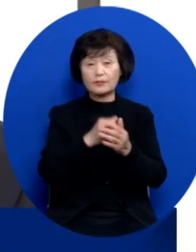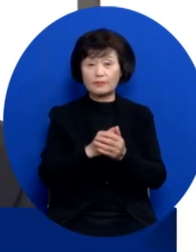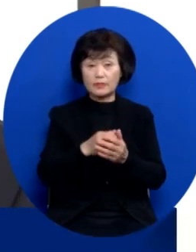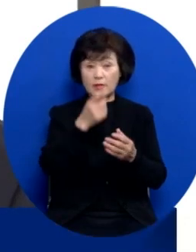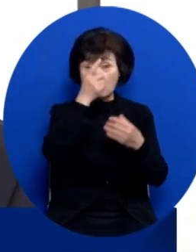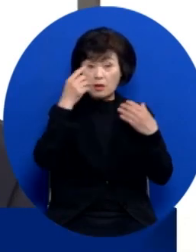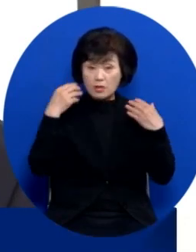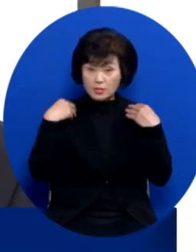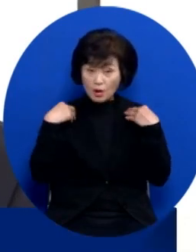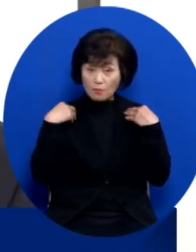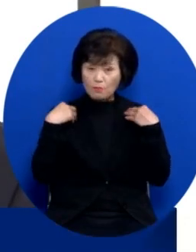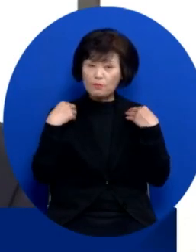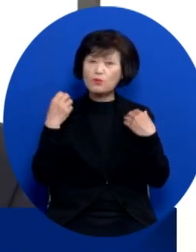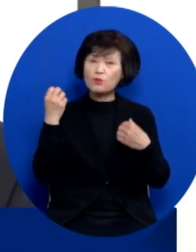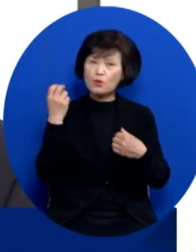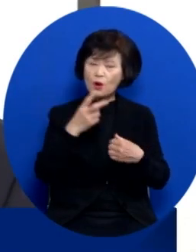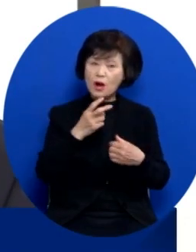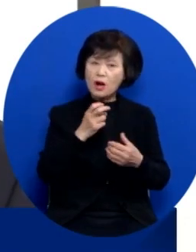정부는 물론이거니와 또